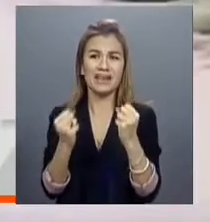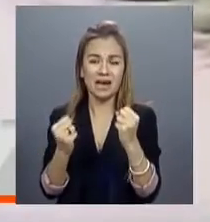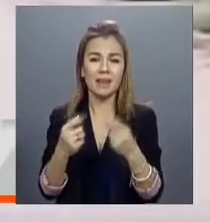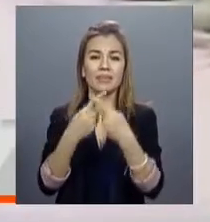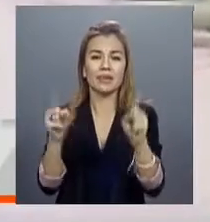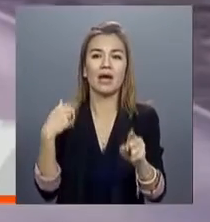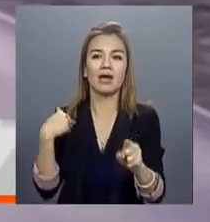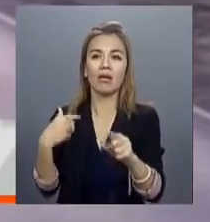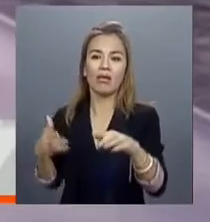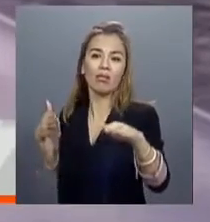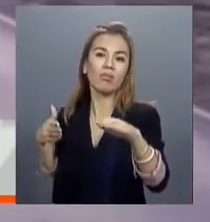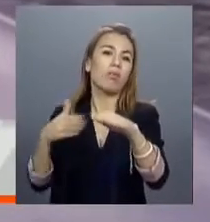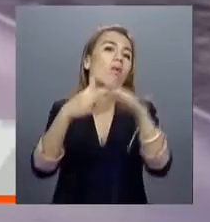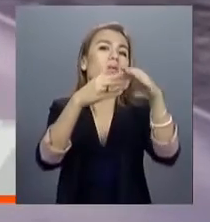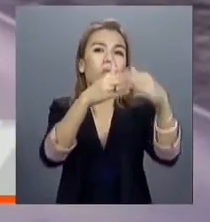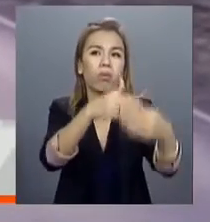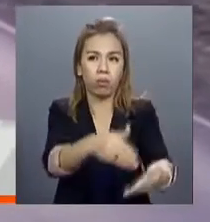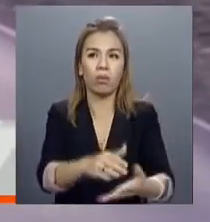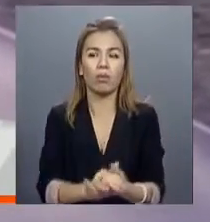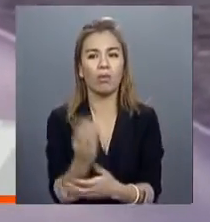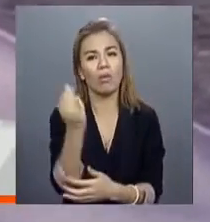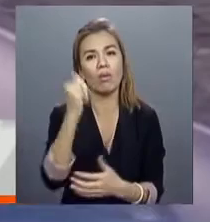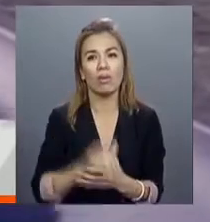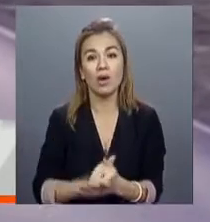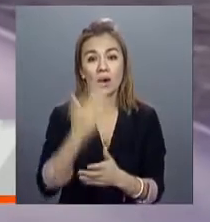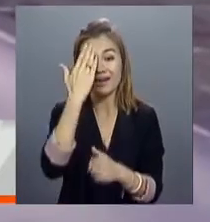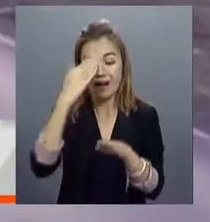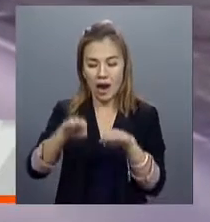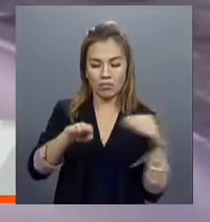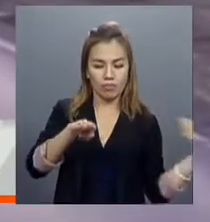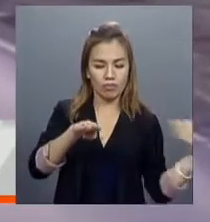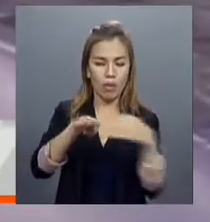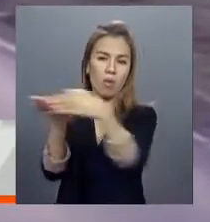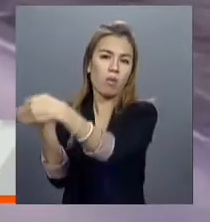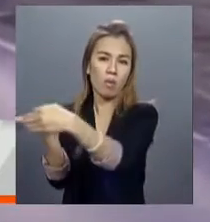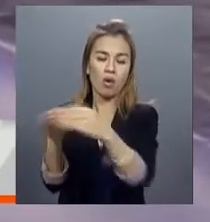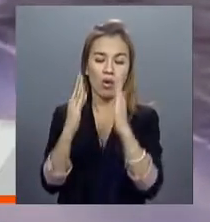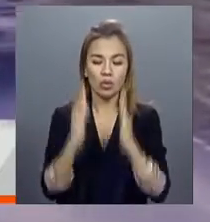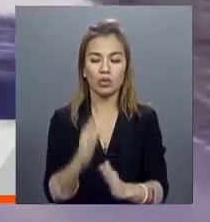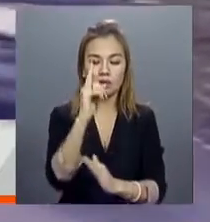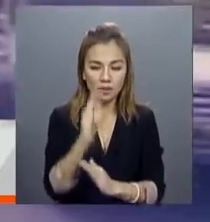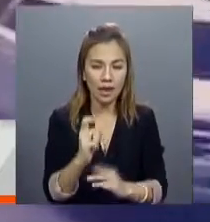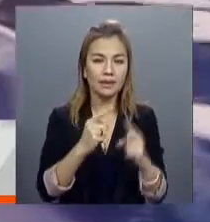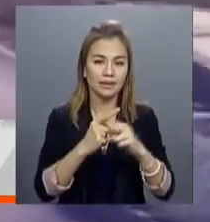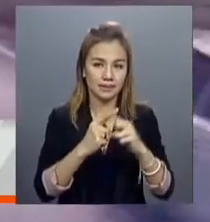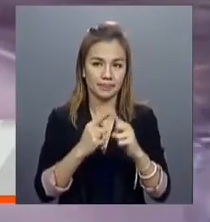เดียวกับที่รถไฟกำลังวิ่งมาแล้วพุ่งชนส่วนหน้าจนทำให้มีผู้เสียชีวิตและบาด